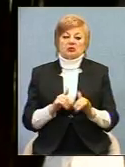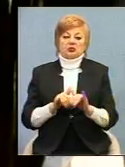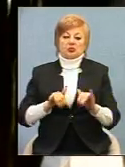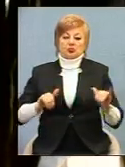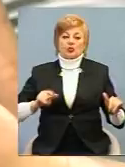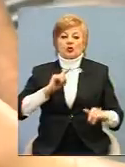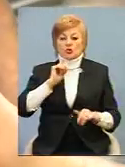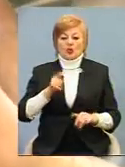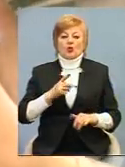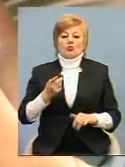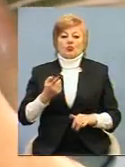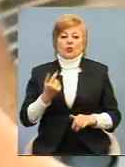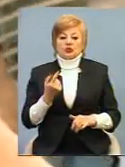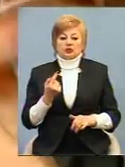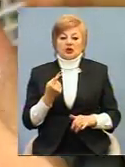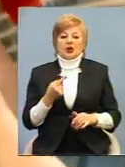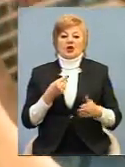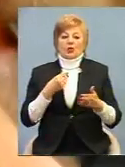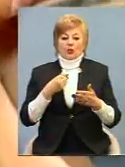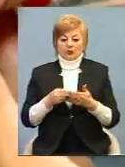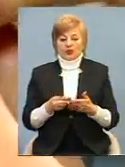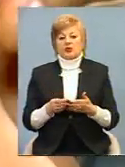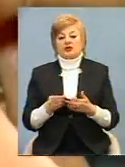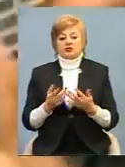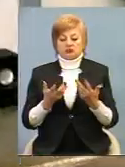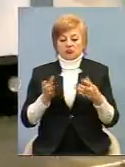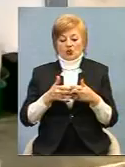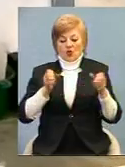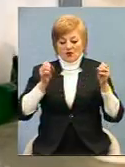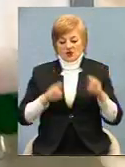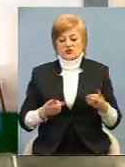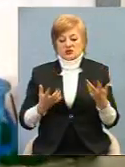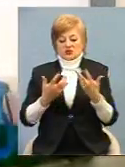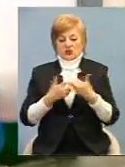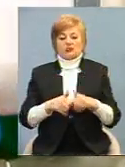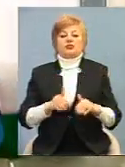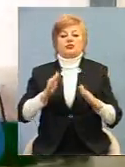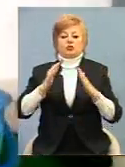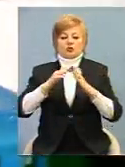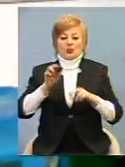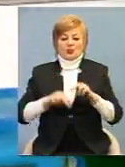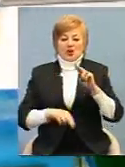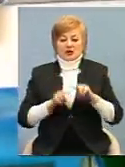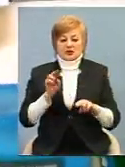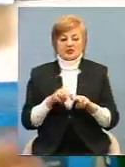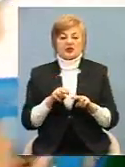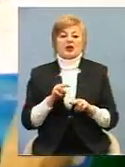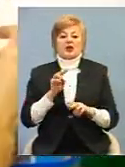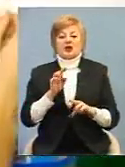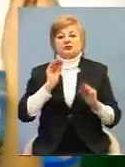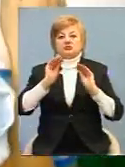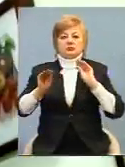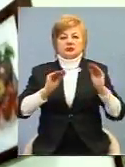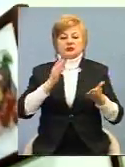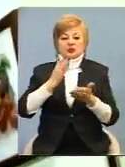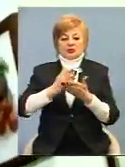за рік-півтора змогли не лише придбати професійне обладнання, а й збудувати власний дім. Проєктувала його Олена, має відповідну